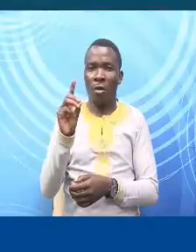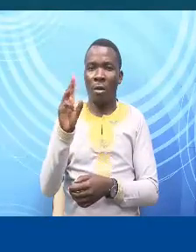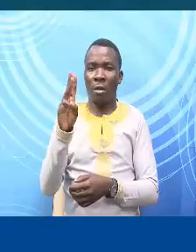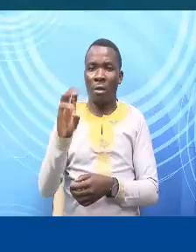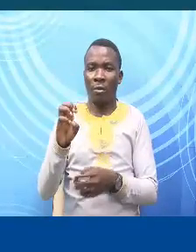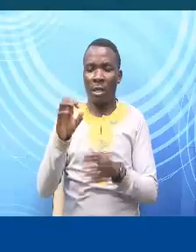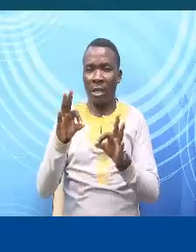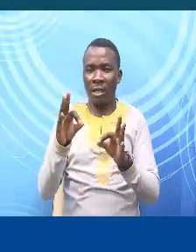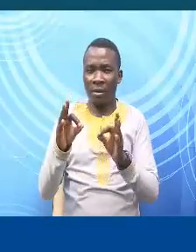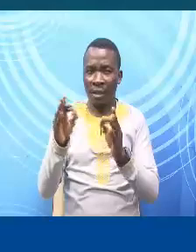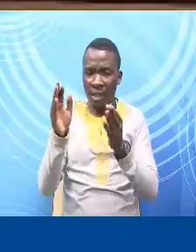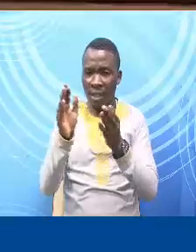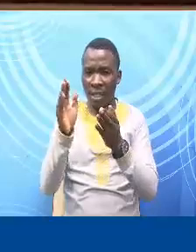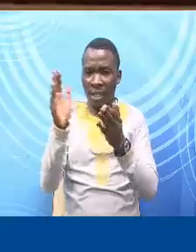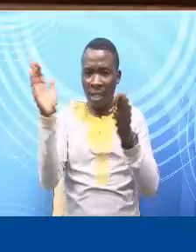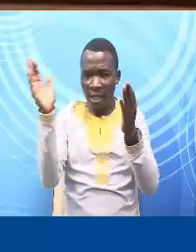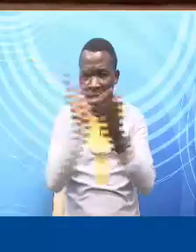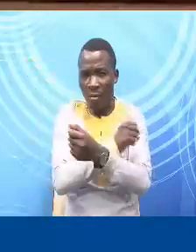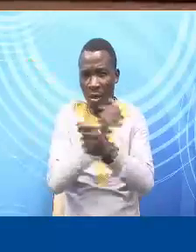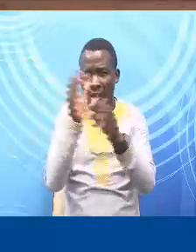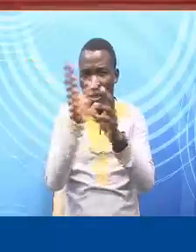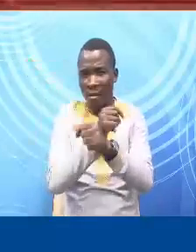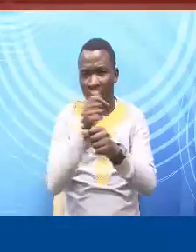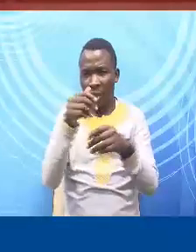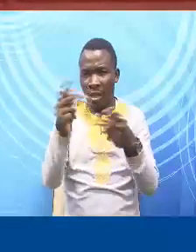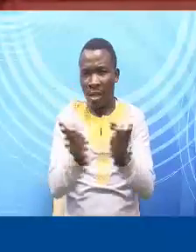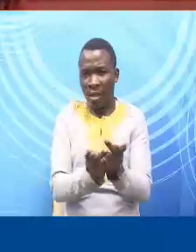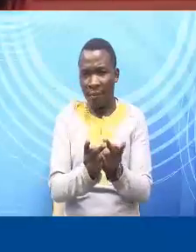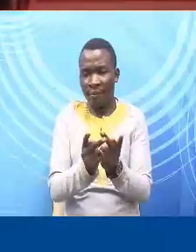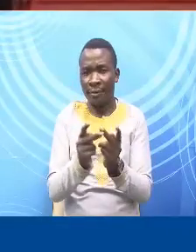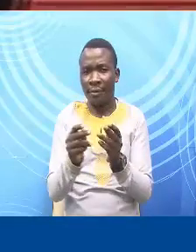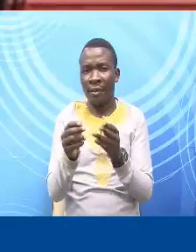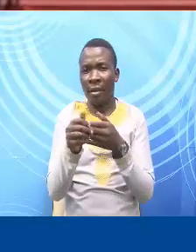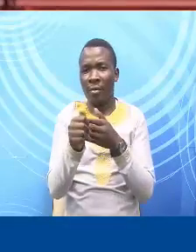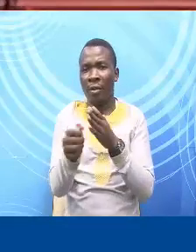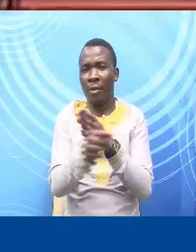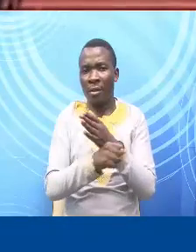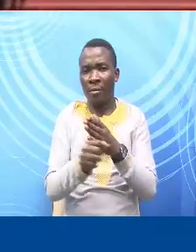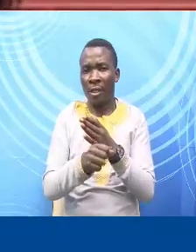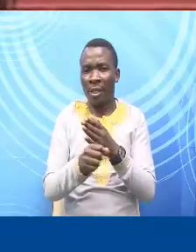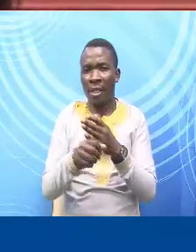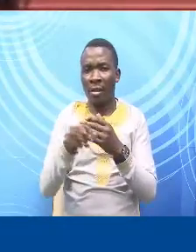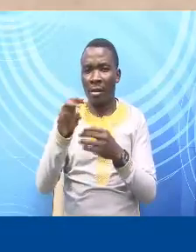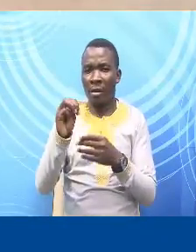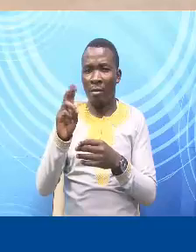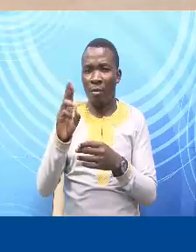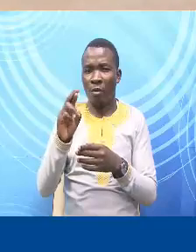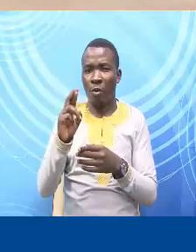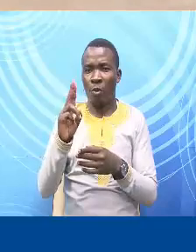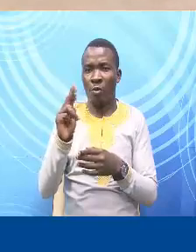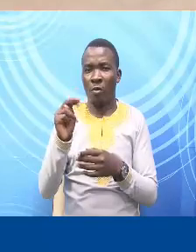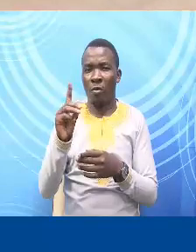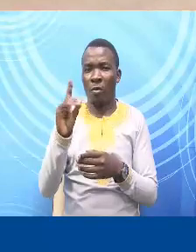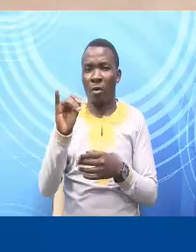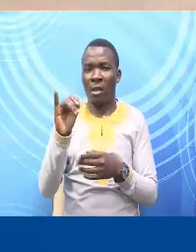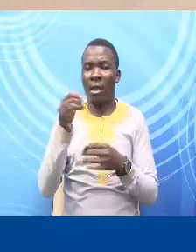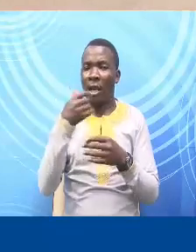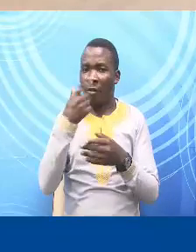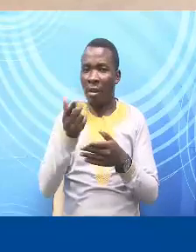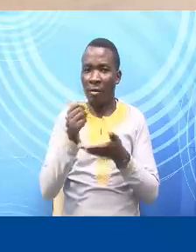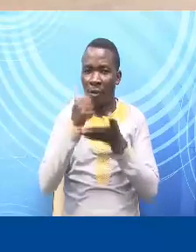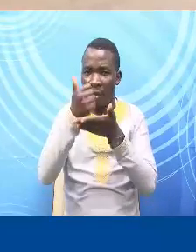gace harimo iki cyogero Umunyamabanga nshingwabikorwa w'umurenge wa Murundi Jacqueline Mutesi avuga ko iki cyogo cyafashije aborozi kugabanya inka zajyaga